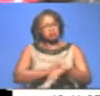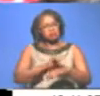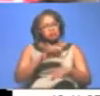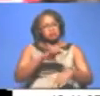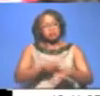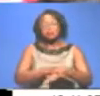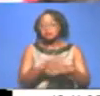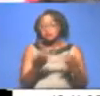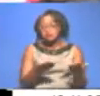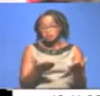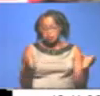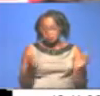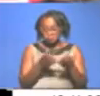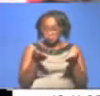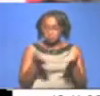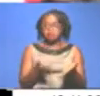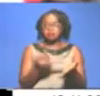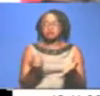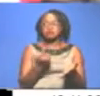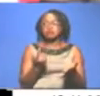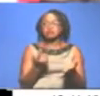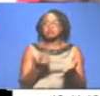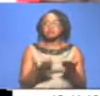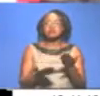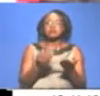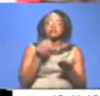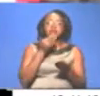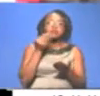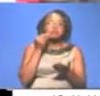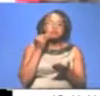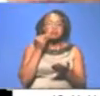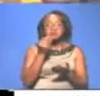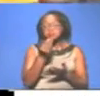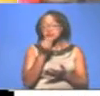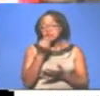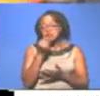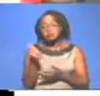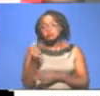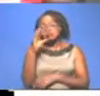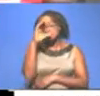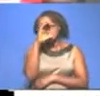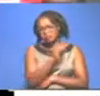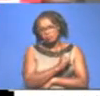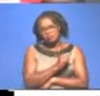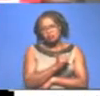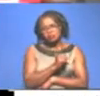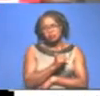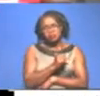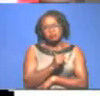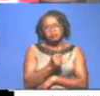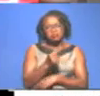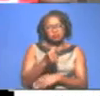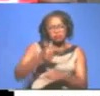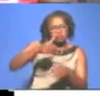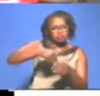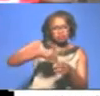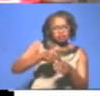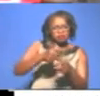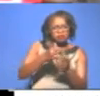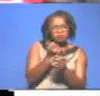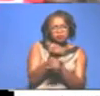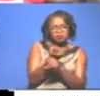hapa hivi. Kuenda nyumbani kuna wengine hata chakula wasipata nini. Hata mafuta taa kuonyesha kwamba kuna nini hapa